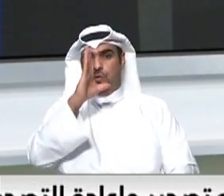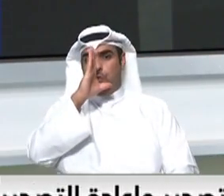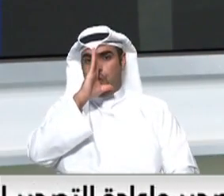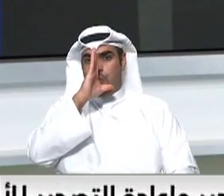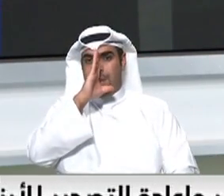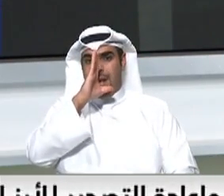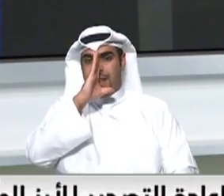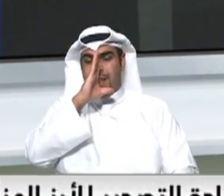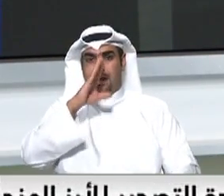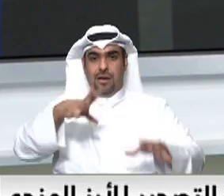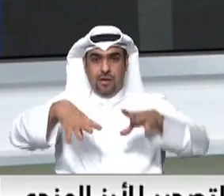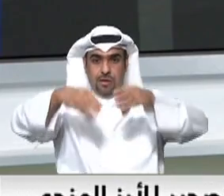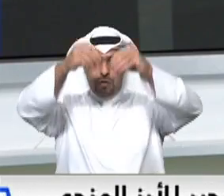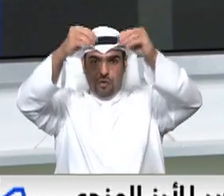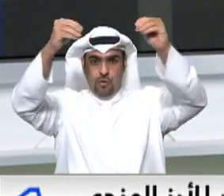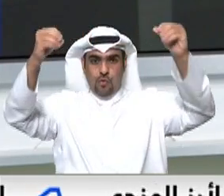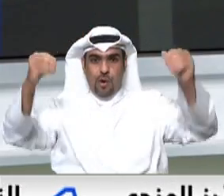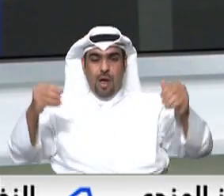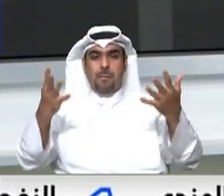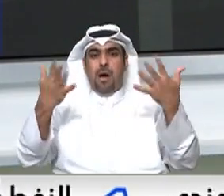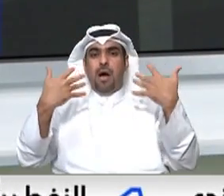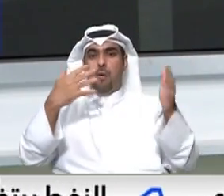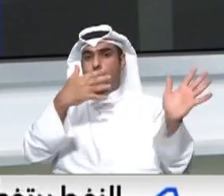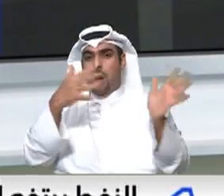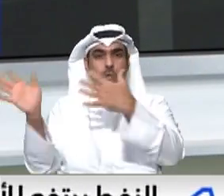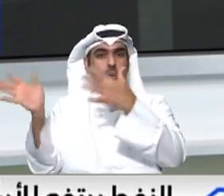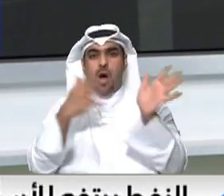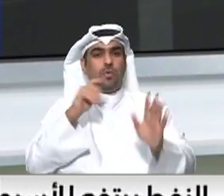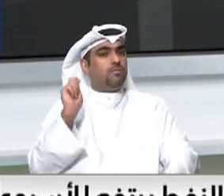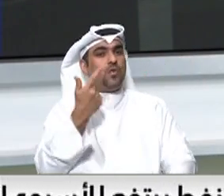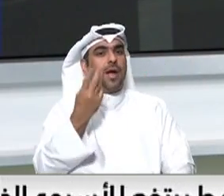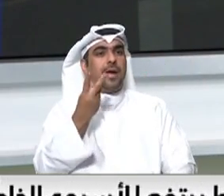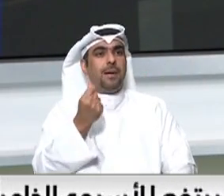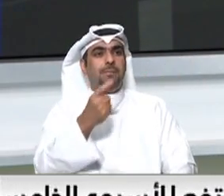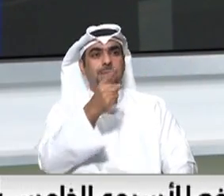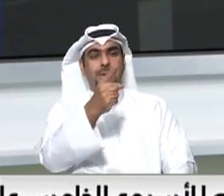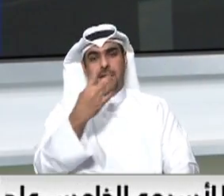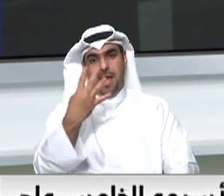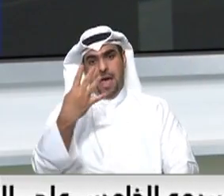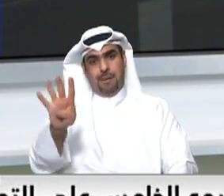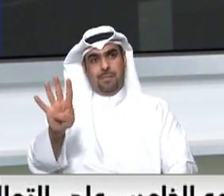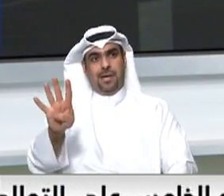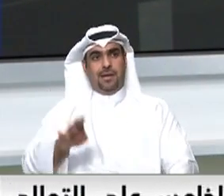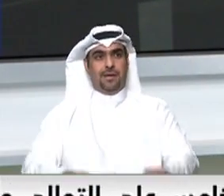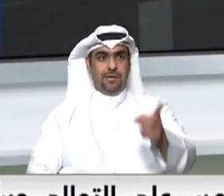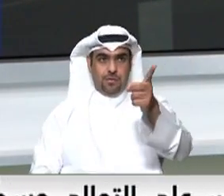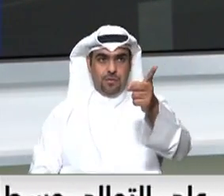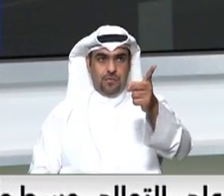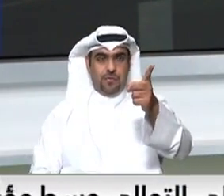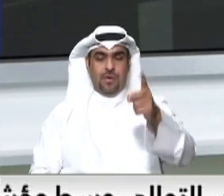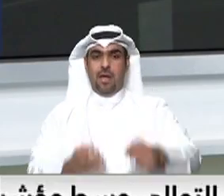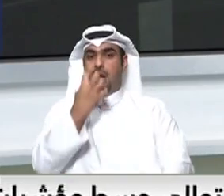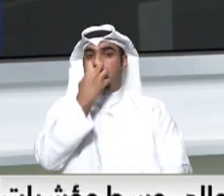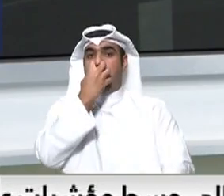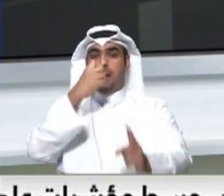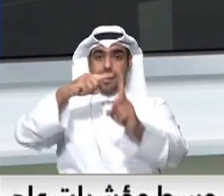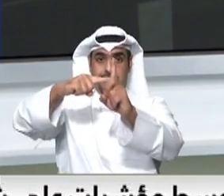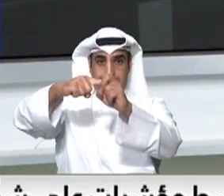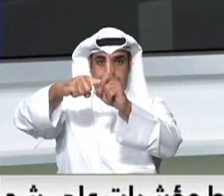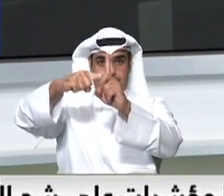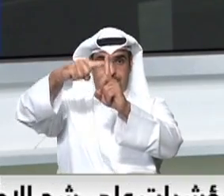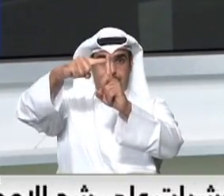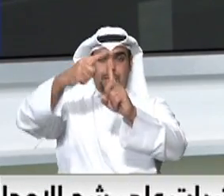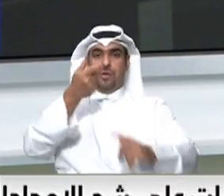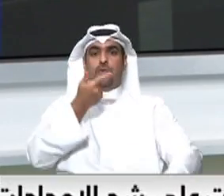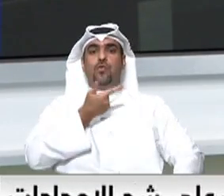المعتدل يعلو احيانا العظمى 49 درجه مئويه ترتفع الحراره اكثر في يوم الثلاثه تصل العظمى الى